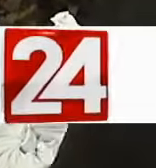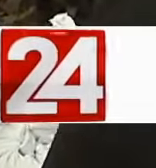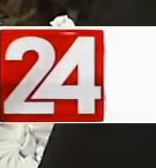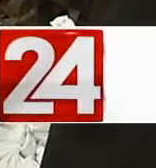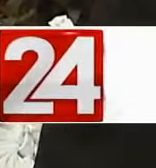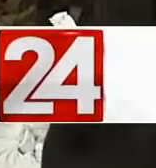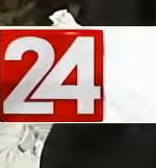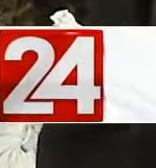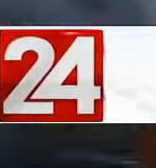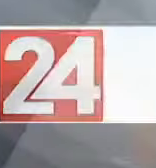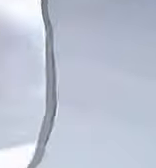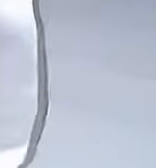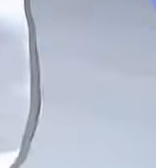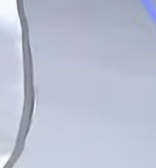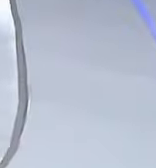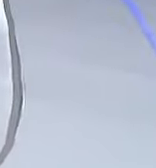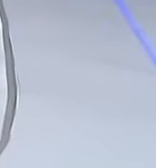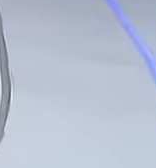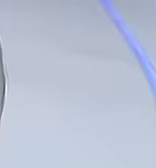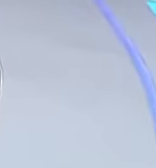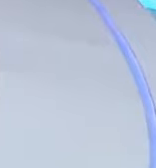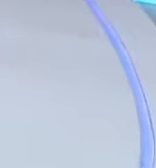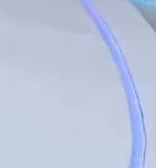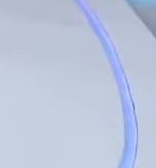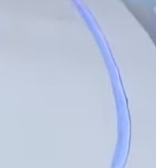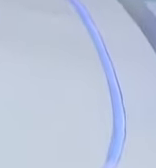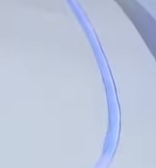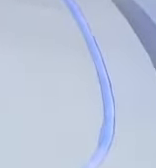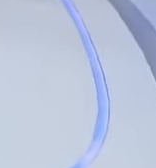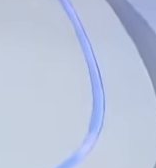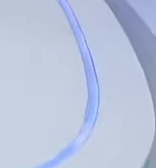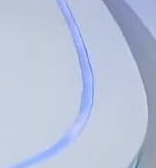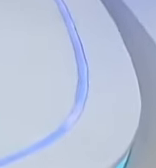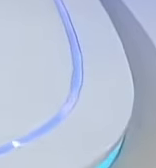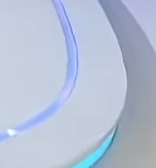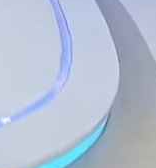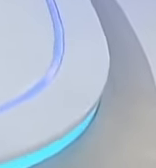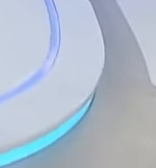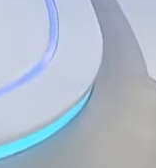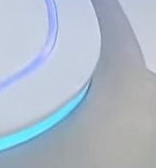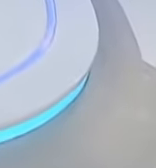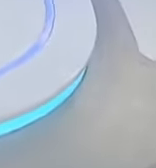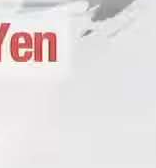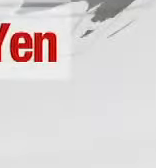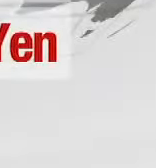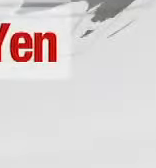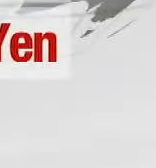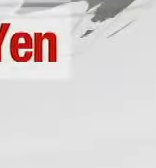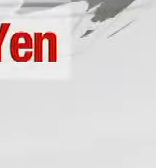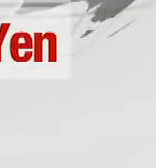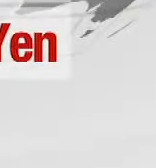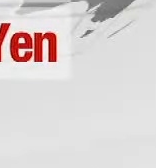Siargao. Yan at iba pang mga balita sa pagbabalik ng 24 Oras.